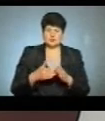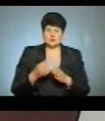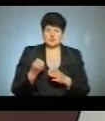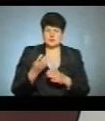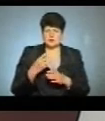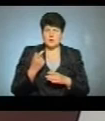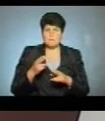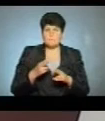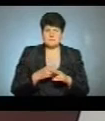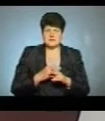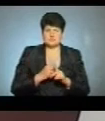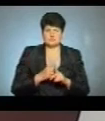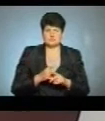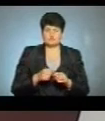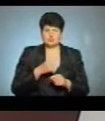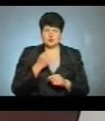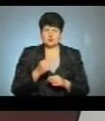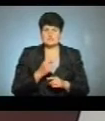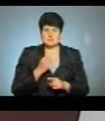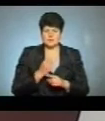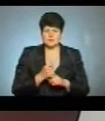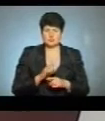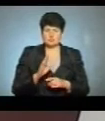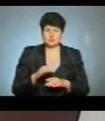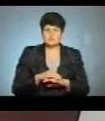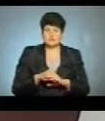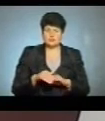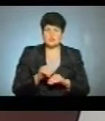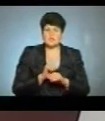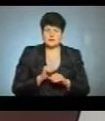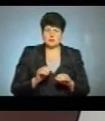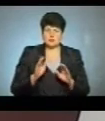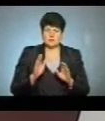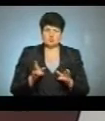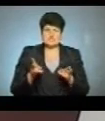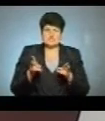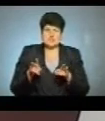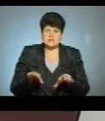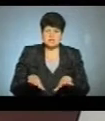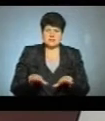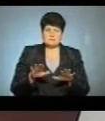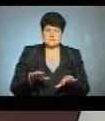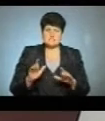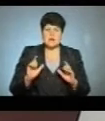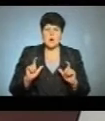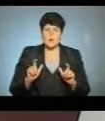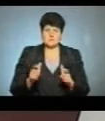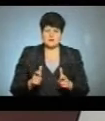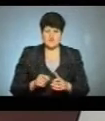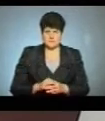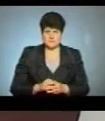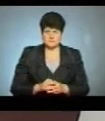років без супроводу дорослих заборонено перебувати на вулиці і не можна буде залишати місця обсервації чи